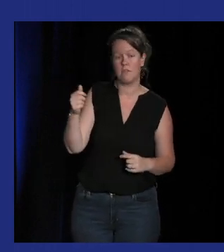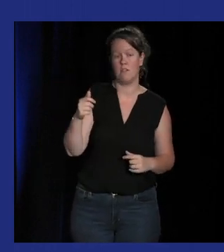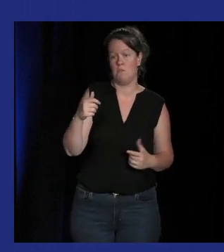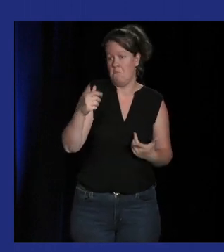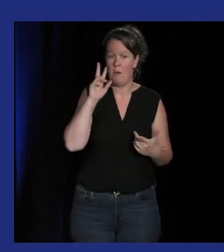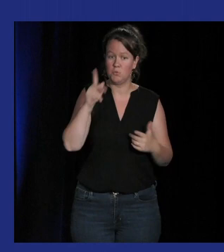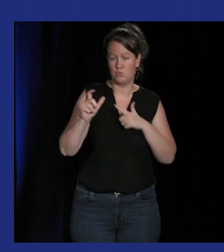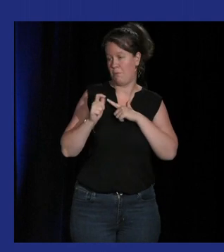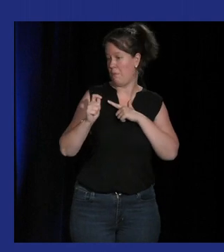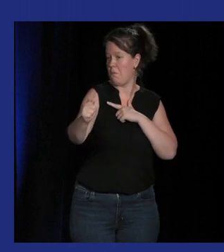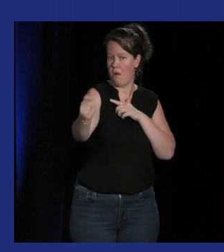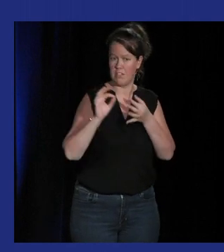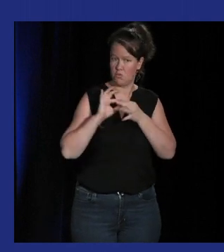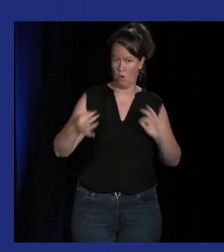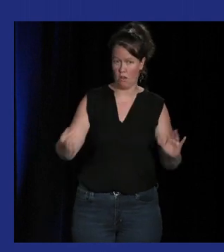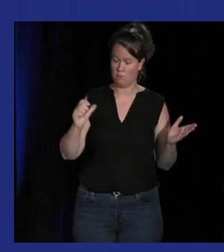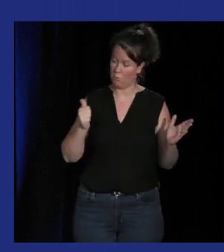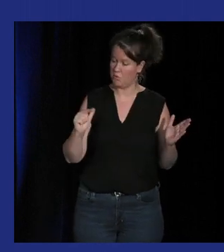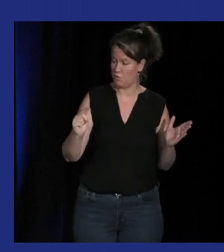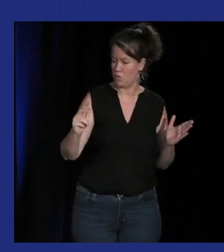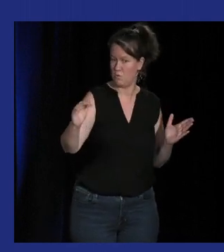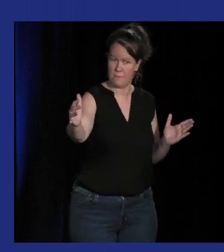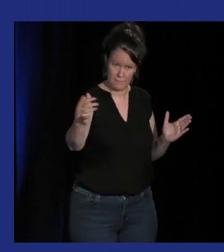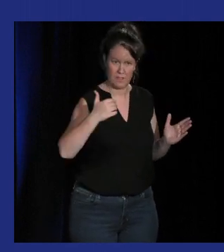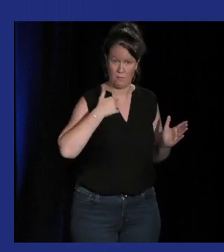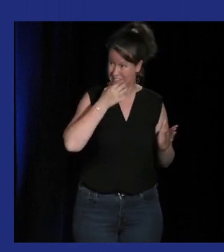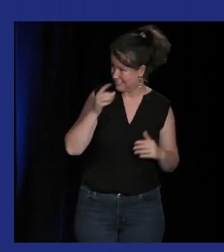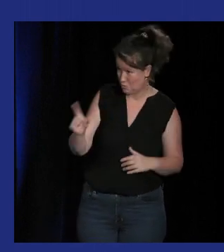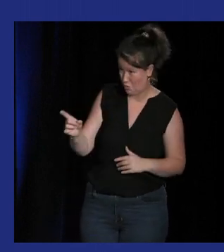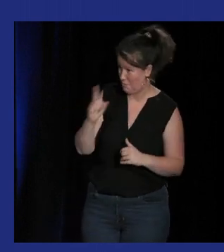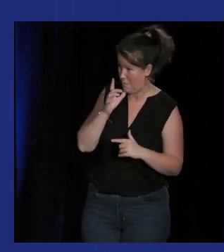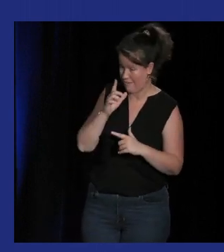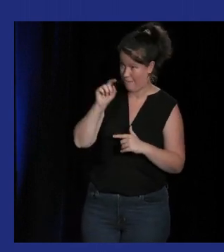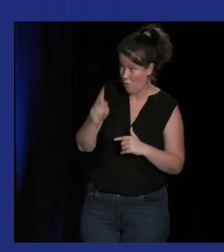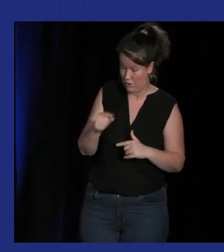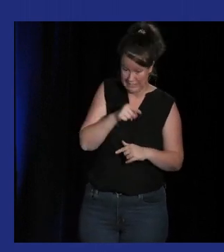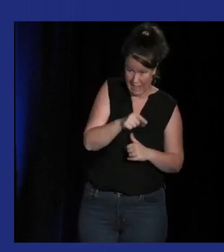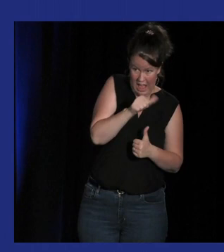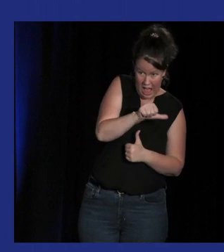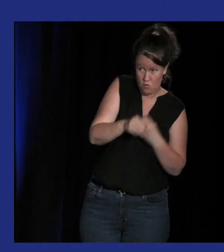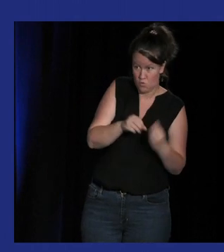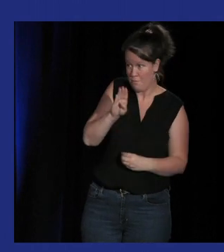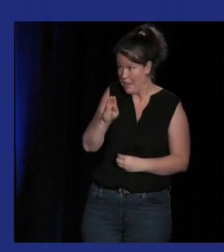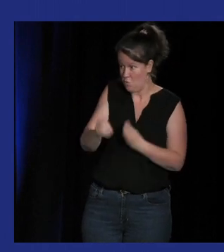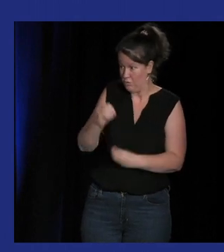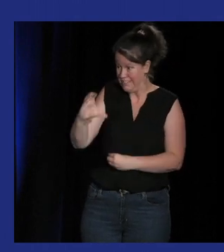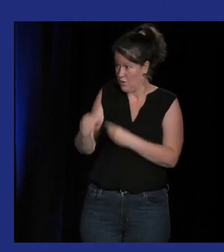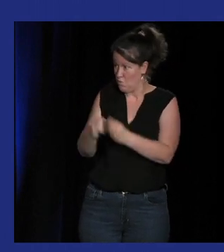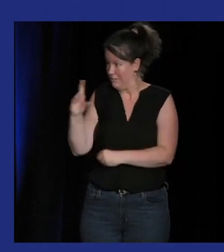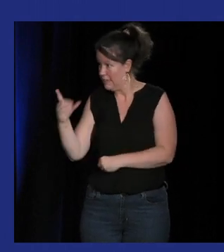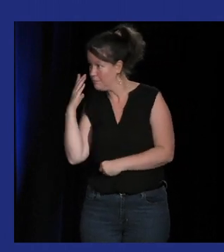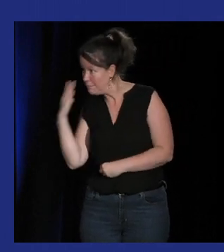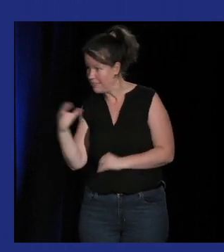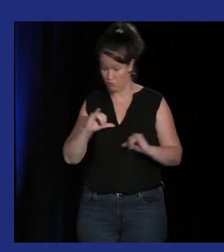des fois la personne mais de quoi vous me parlez et je sais que donc il y a un vrai travail de des allers-retours